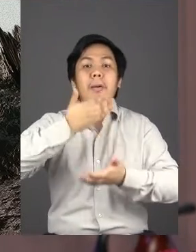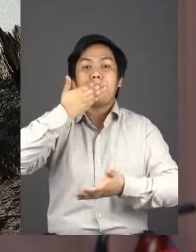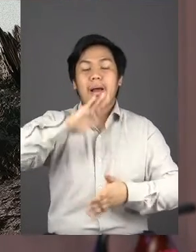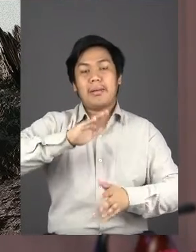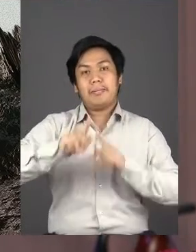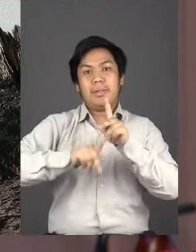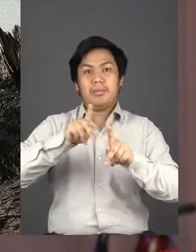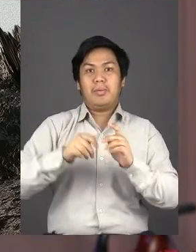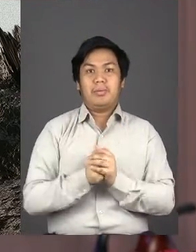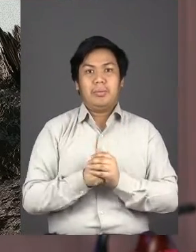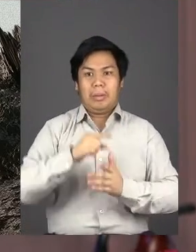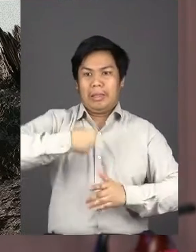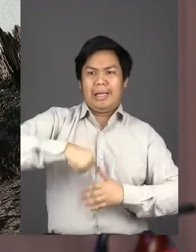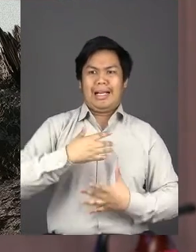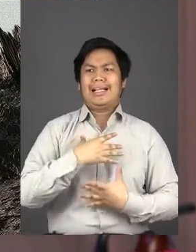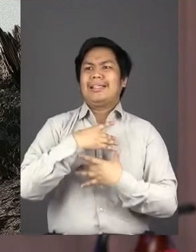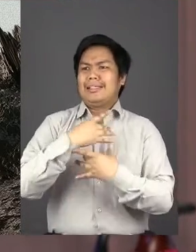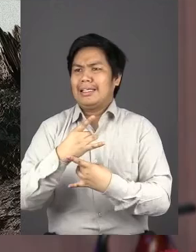Nag-i-enjoy ka.